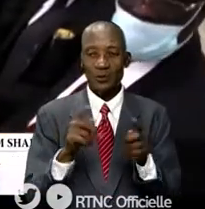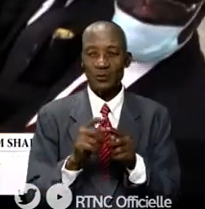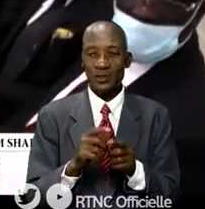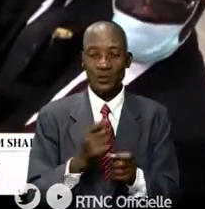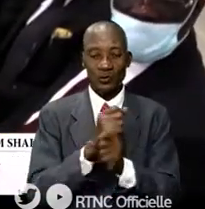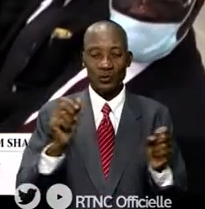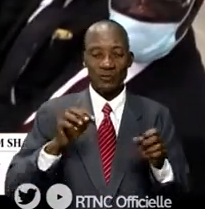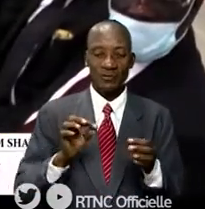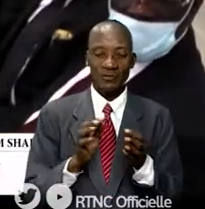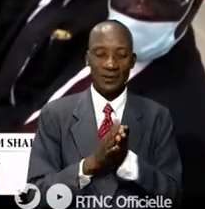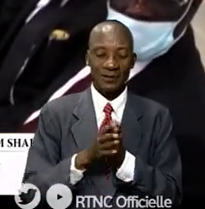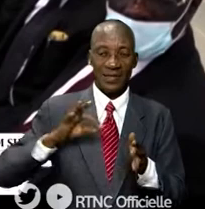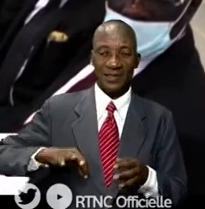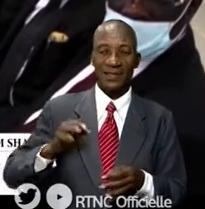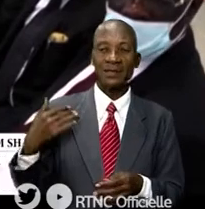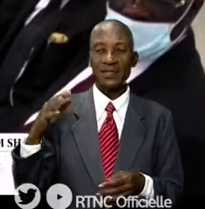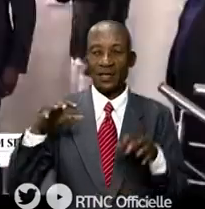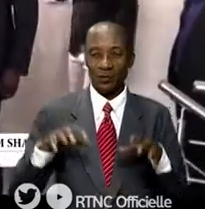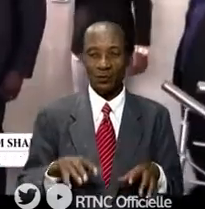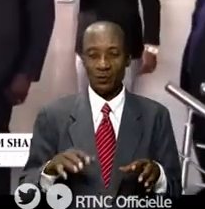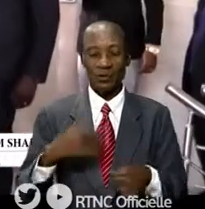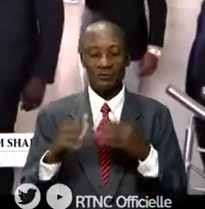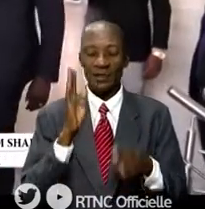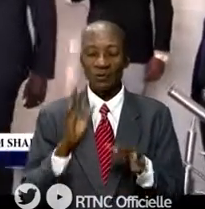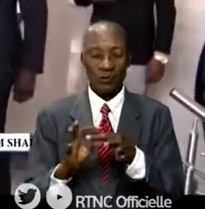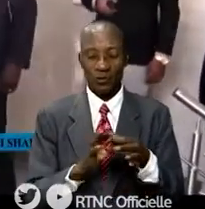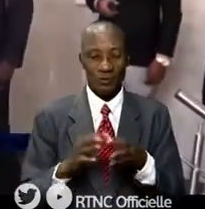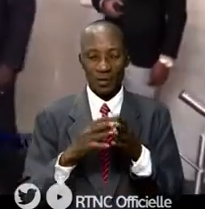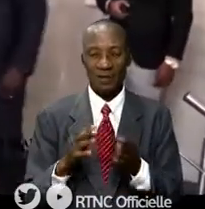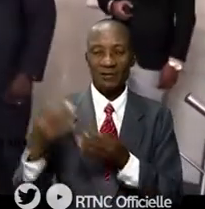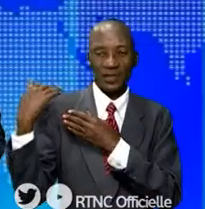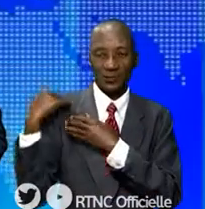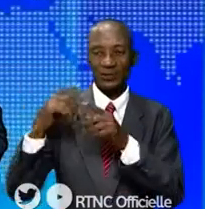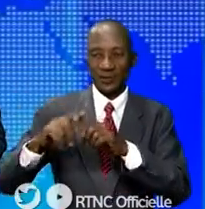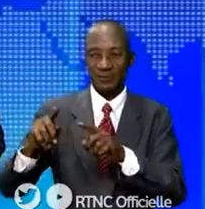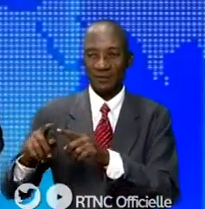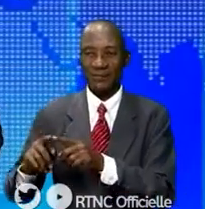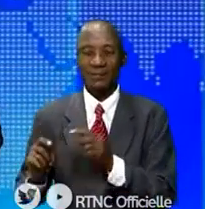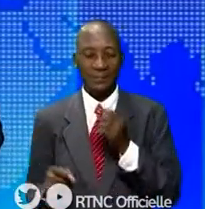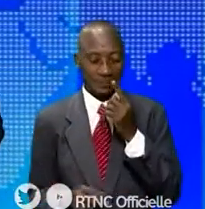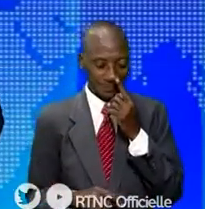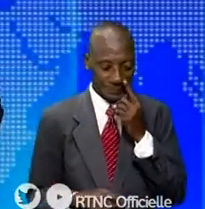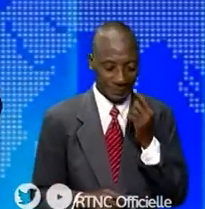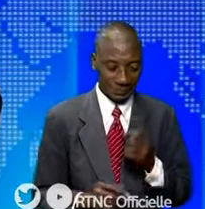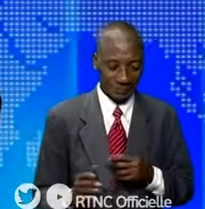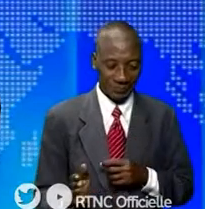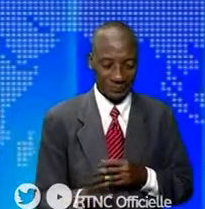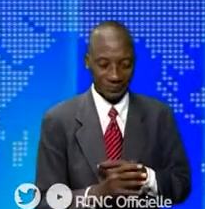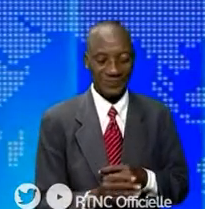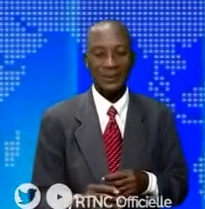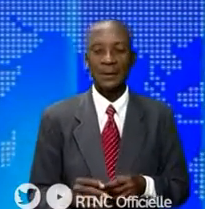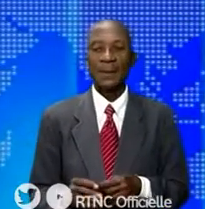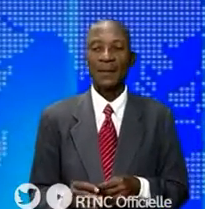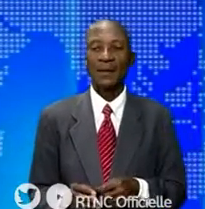dans la bonne gouvernance et la franche collaboration avec ses autorités de tutelle. L'INPP et l'Institut national de